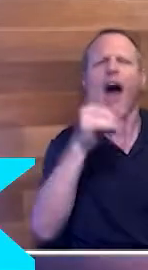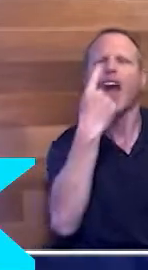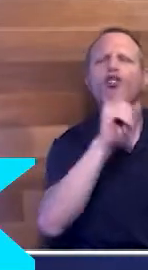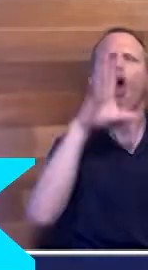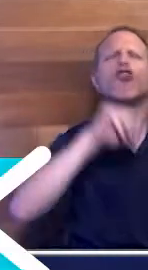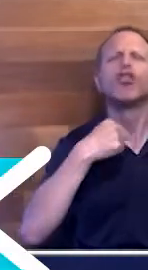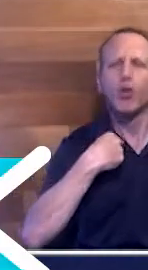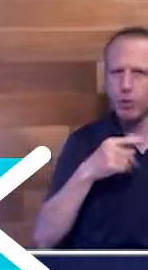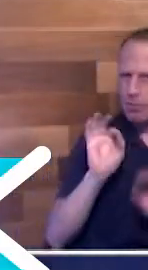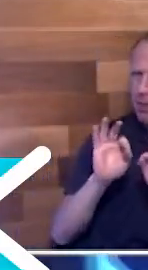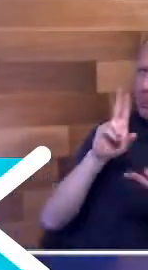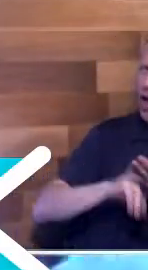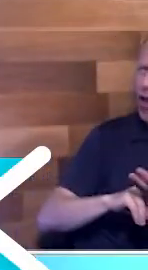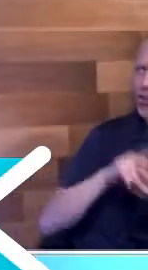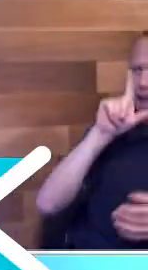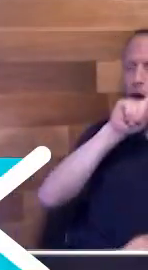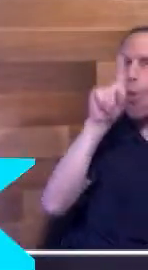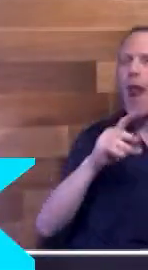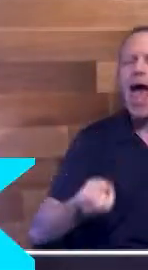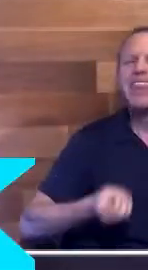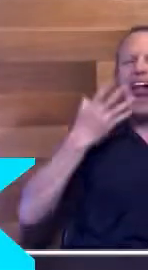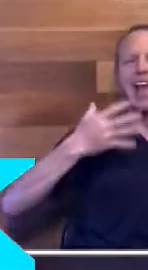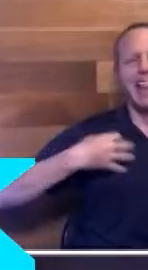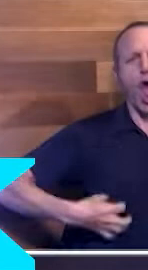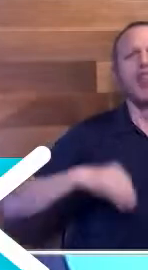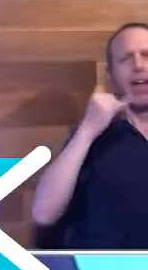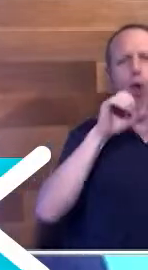סבבה? זה באמת נכון, אבל אולי דלקת ריאות כן.